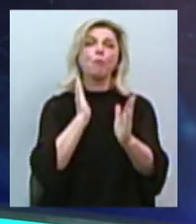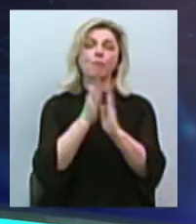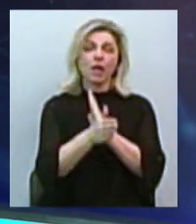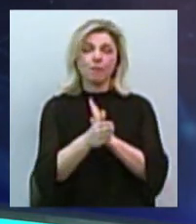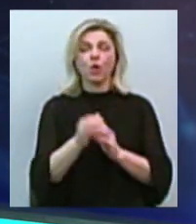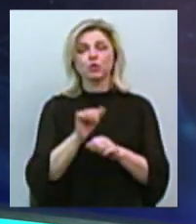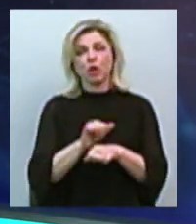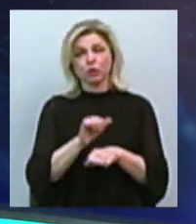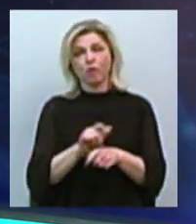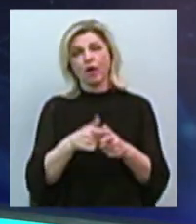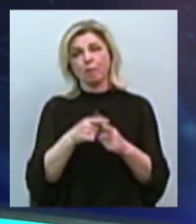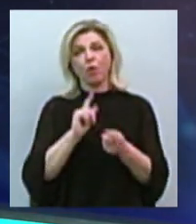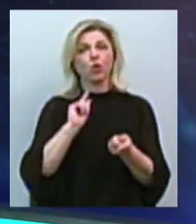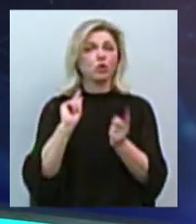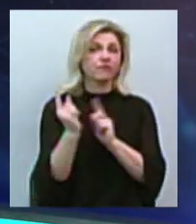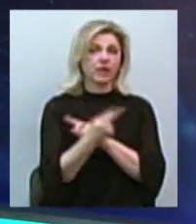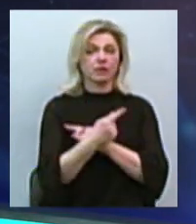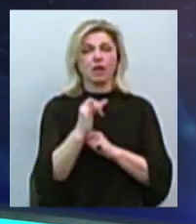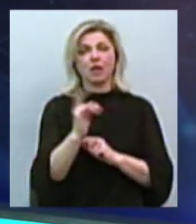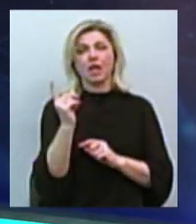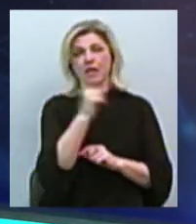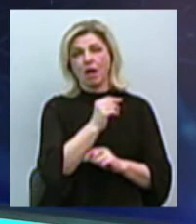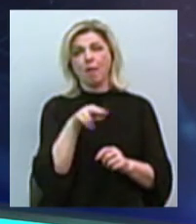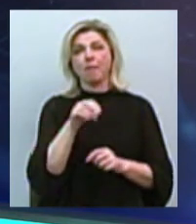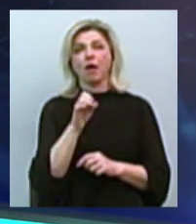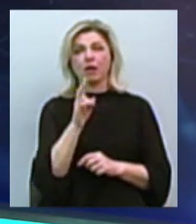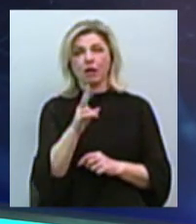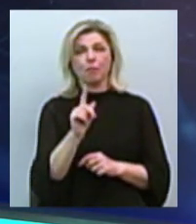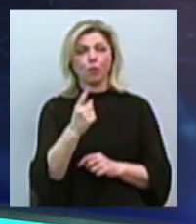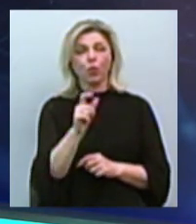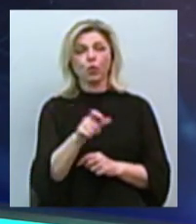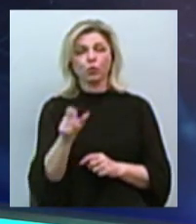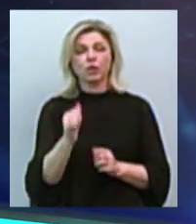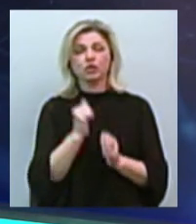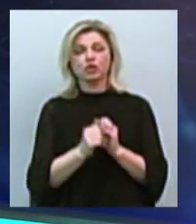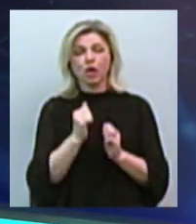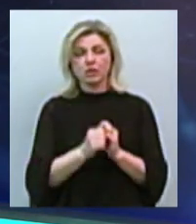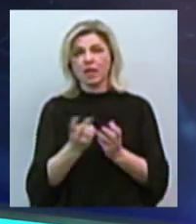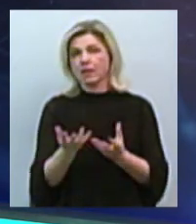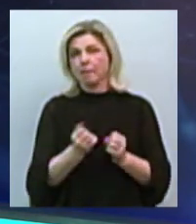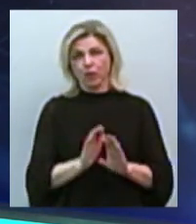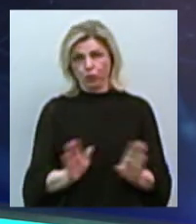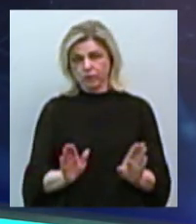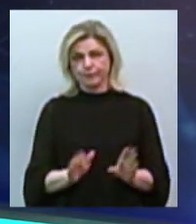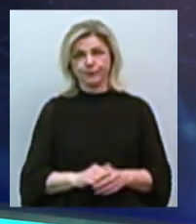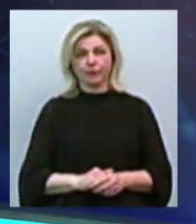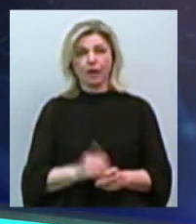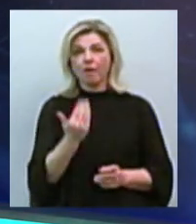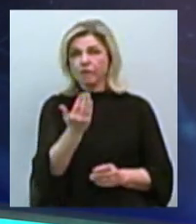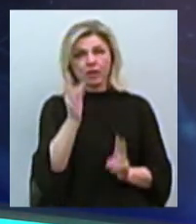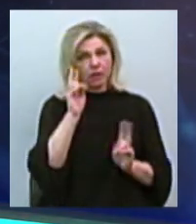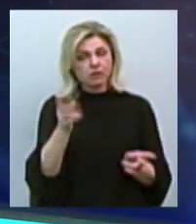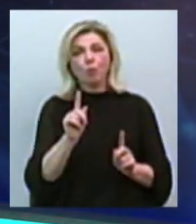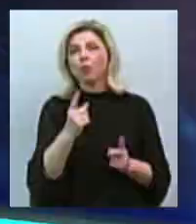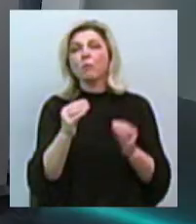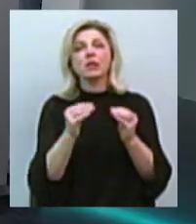або розвертаються і їдуть, напевно, що в парк, тому що пасажирів дуже часто не беруть. Ви не знаєте, чому саме 10